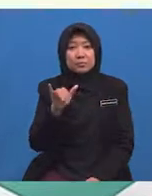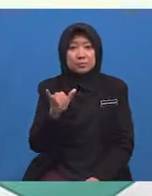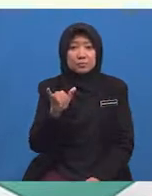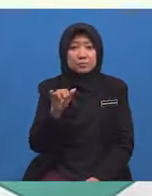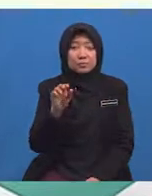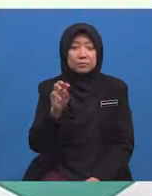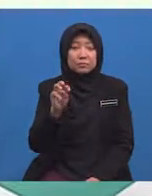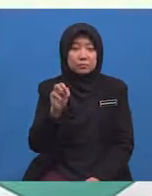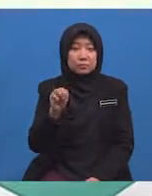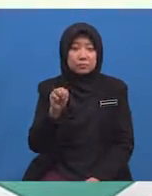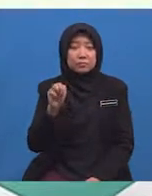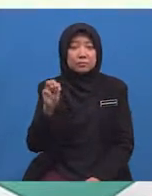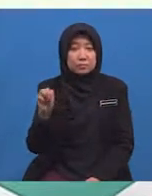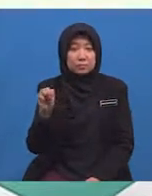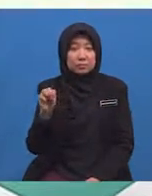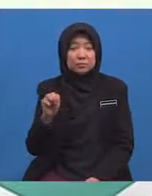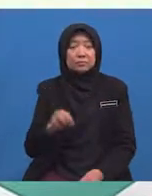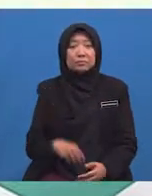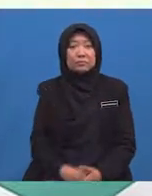ke Kampung Tualang.